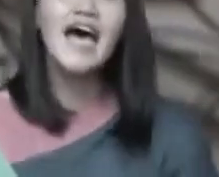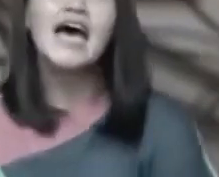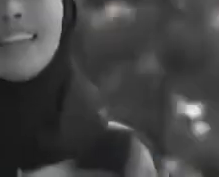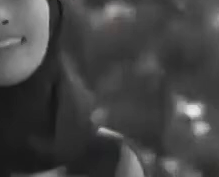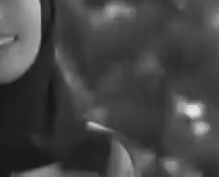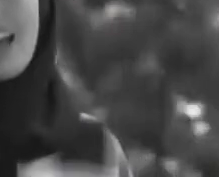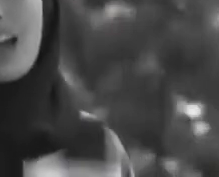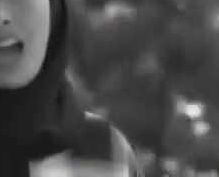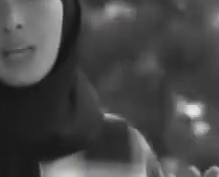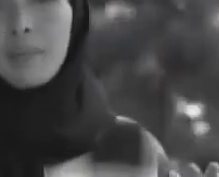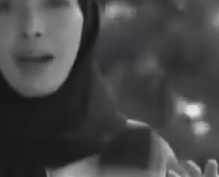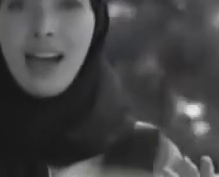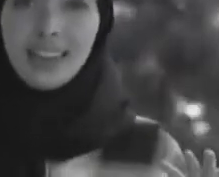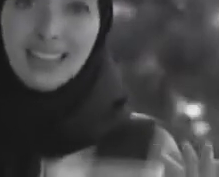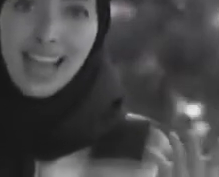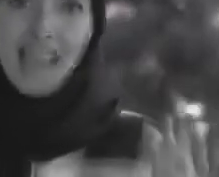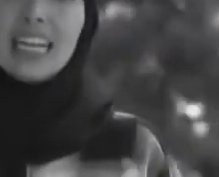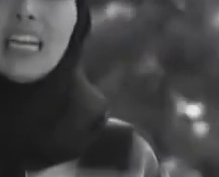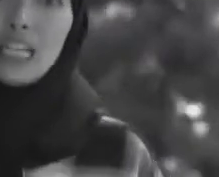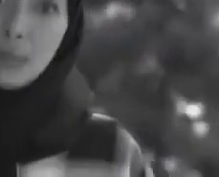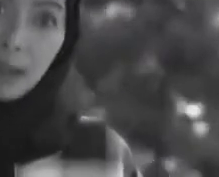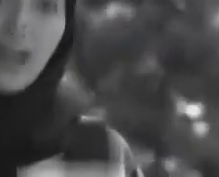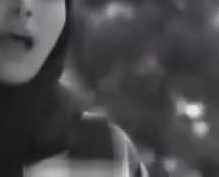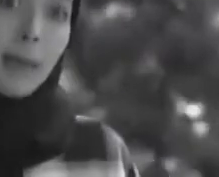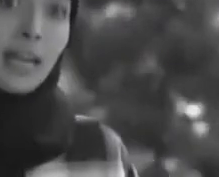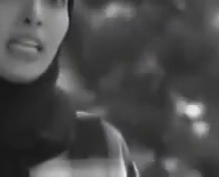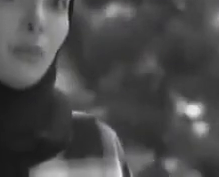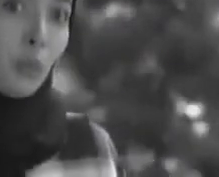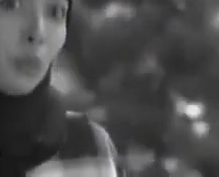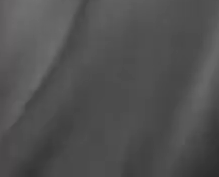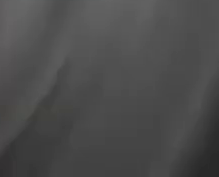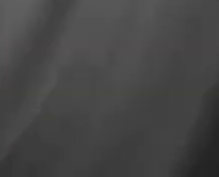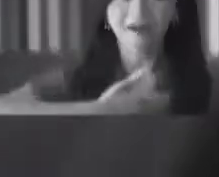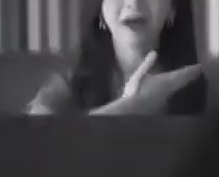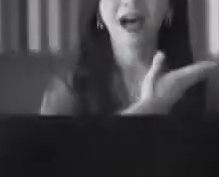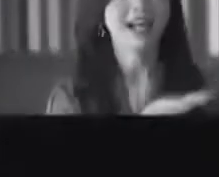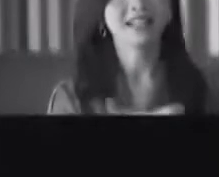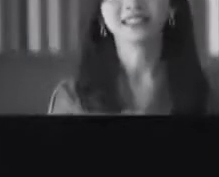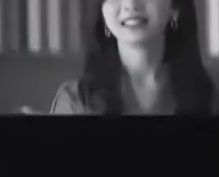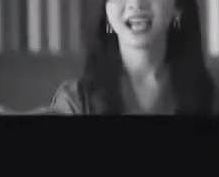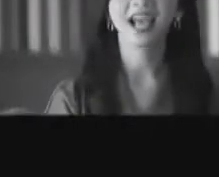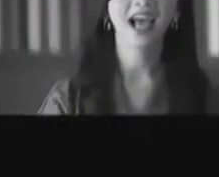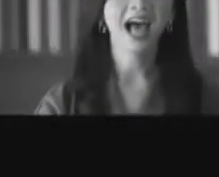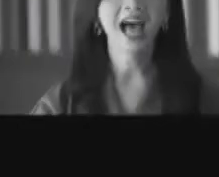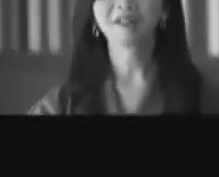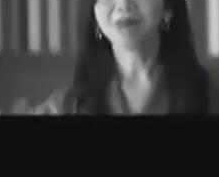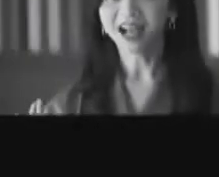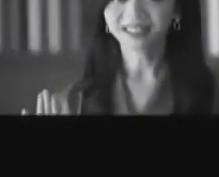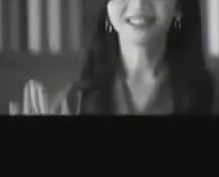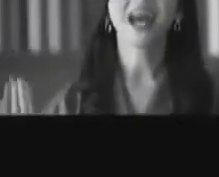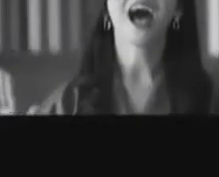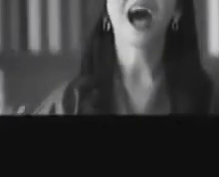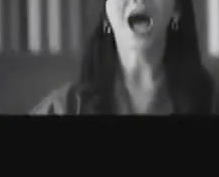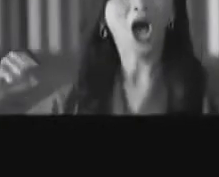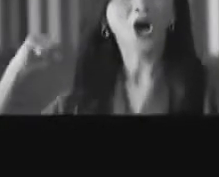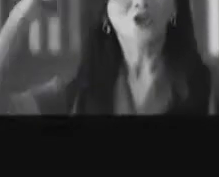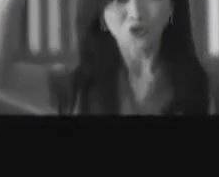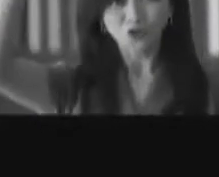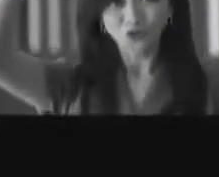kuat kitaai bahagia denganan amanuad dan sehat